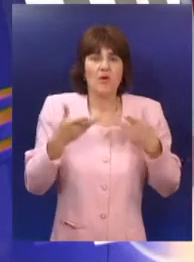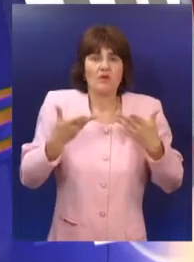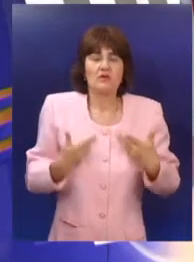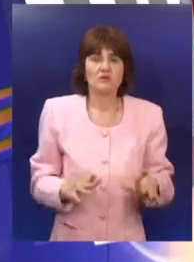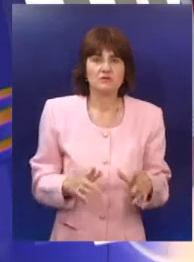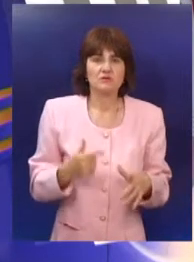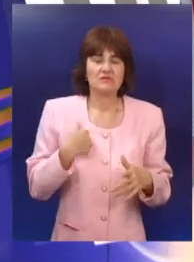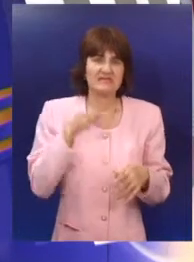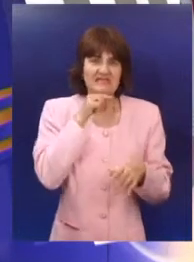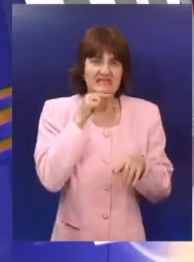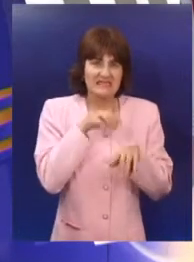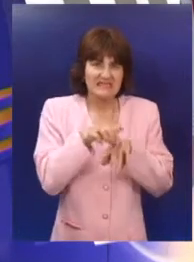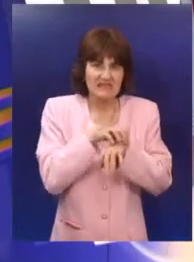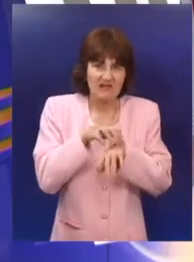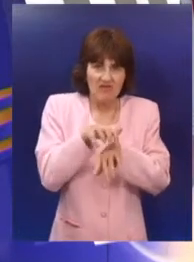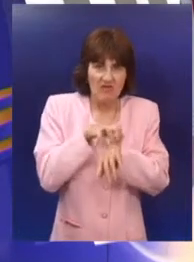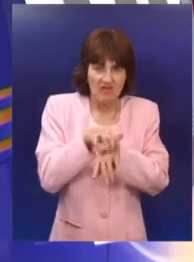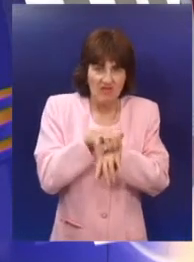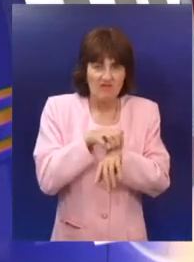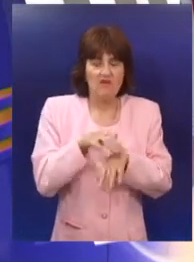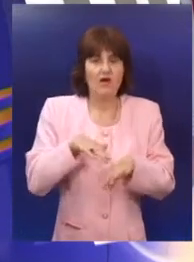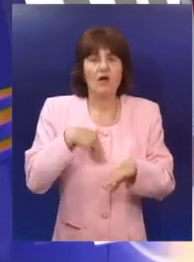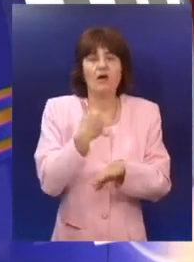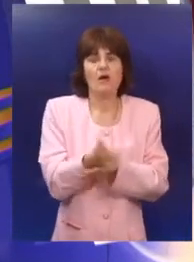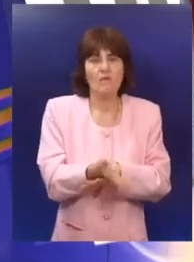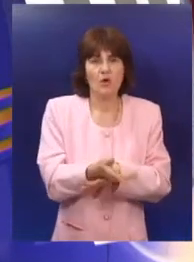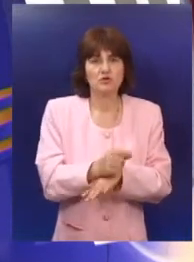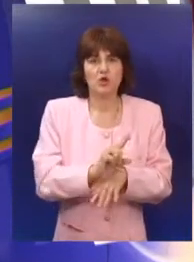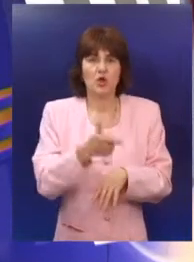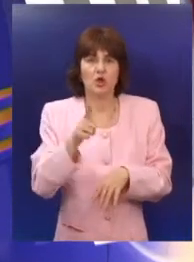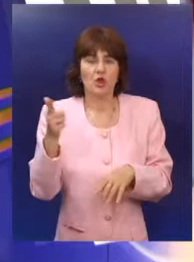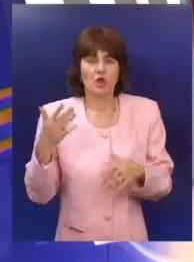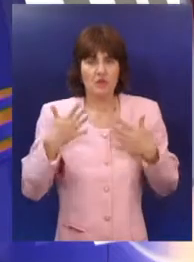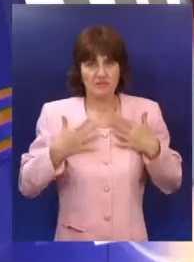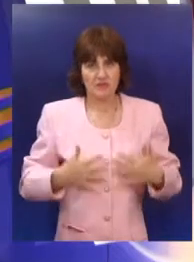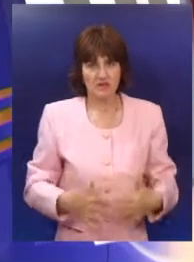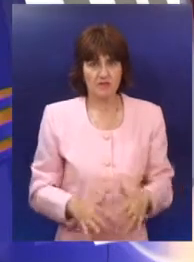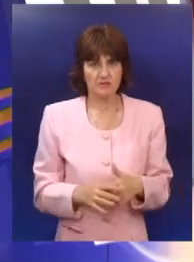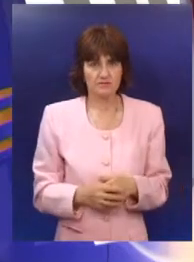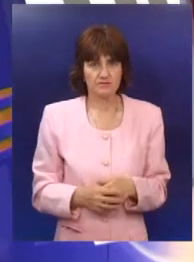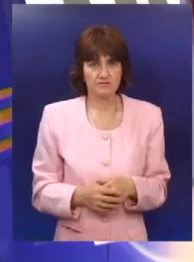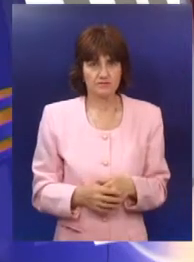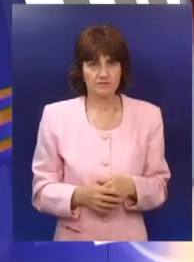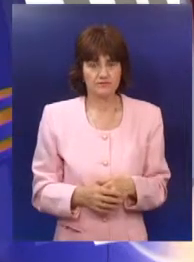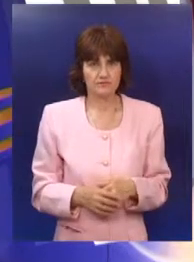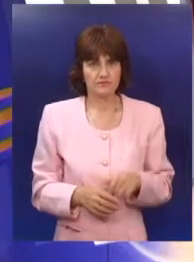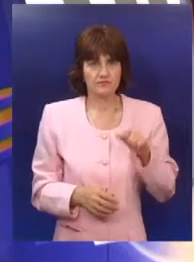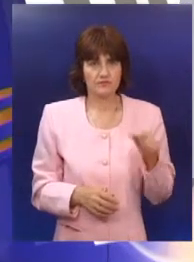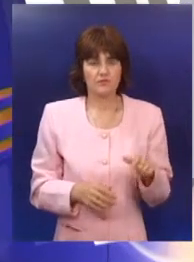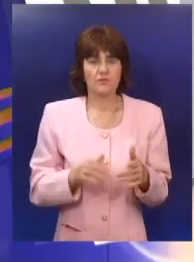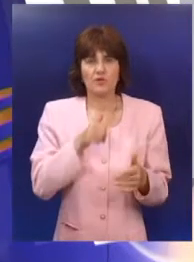kao crvenilo na koži oko mesta ujeda, a kasnije može da se javi i na drugim delovima tela. Radi se o